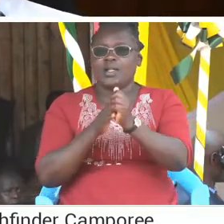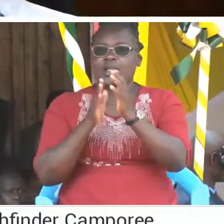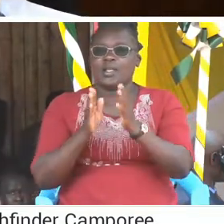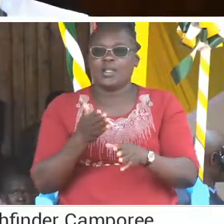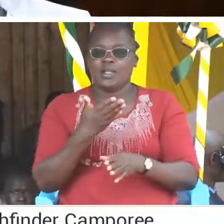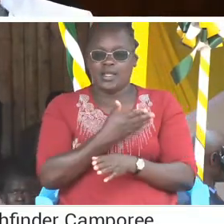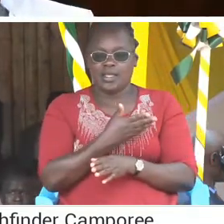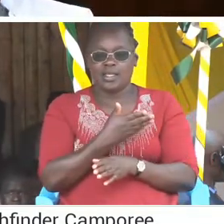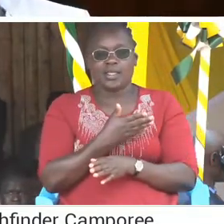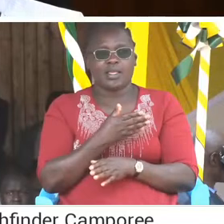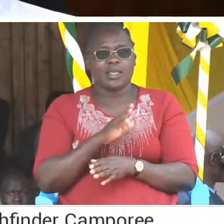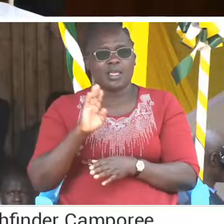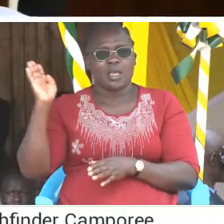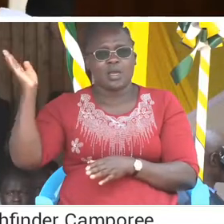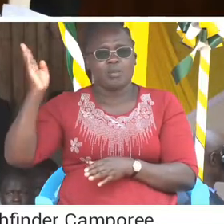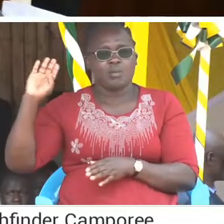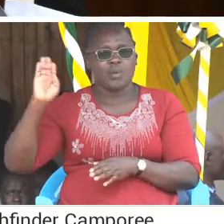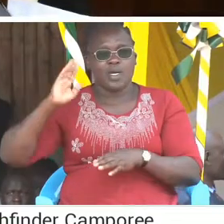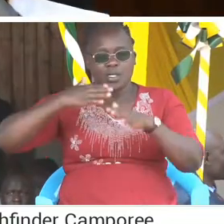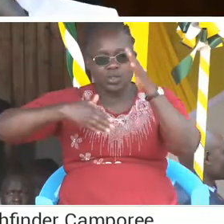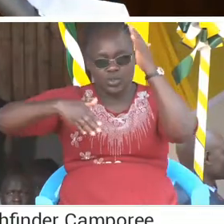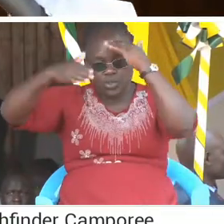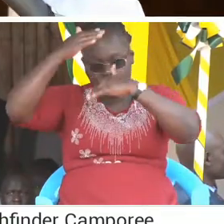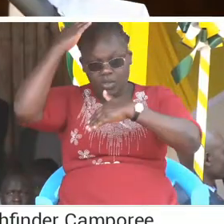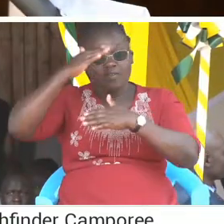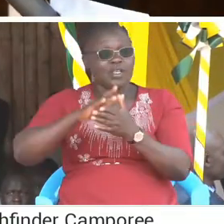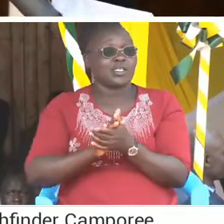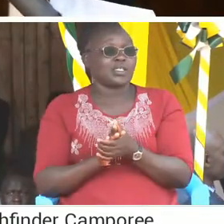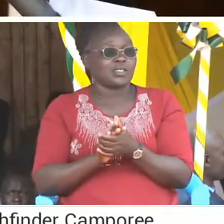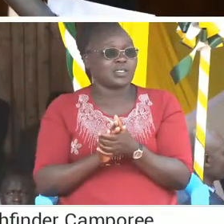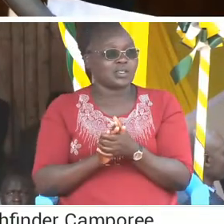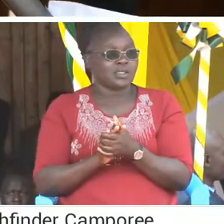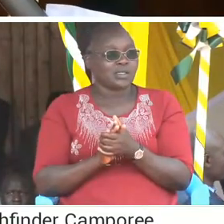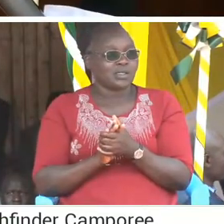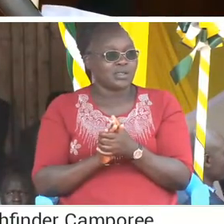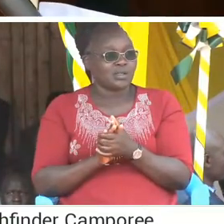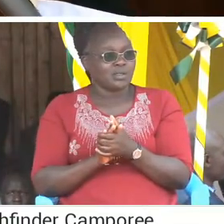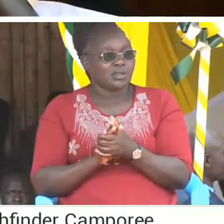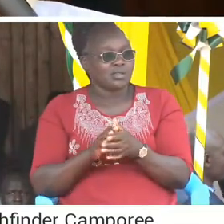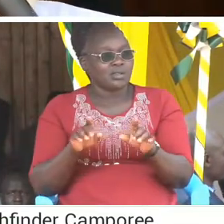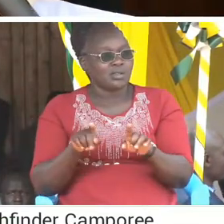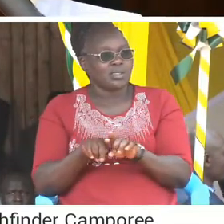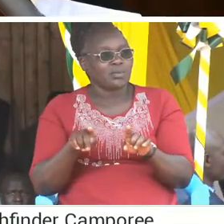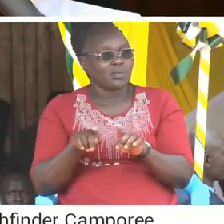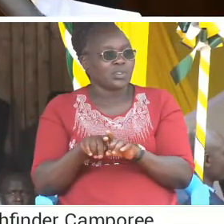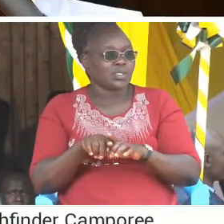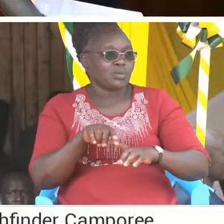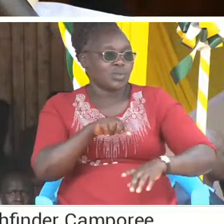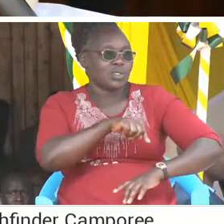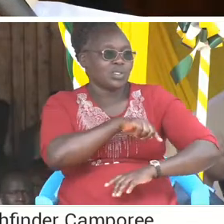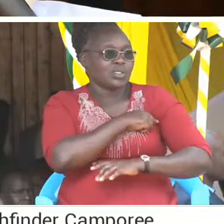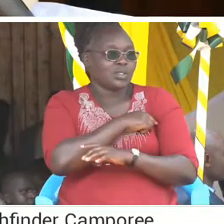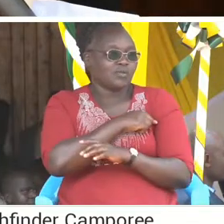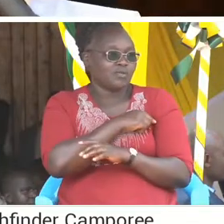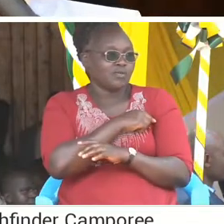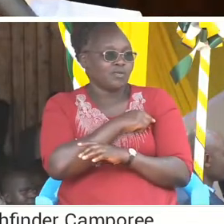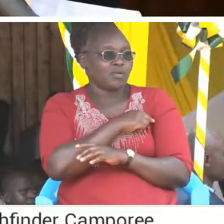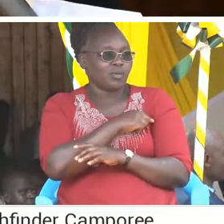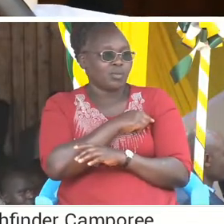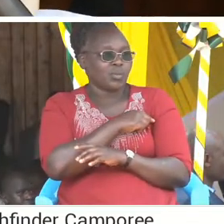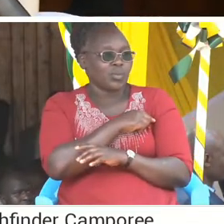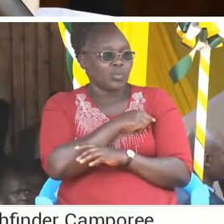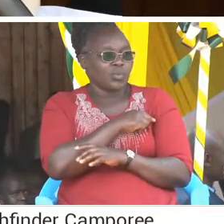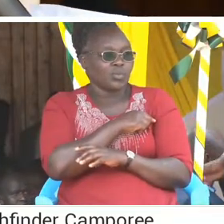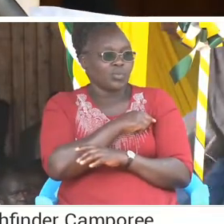ndio kiranja, the chief whip, yuko pamoja nasi. Mheshimiwa Kibruto ambaye ni